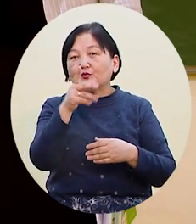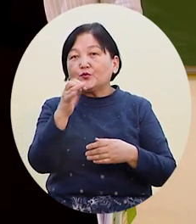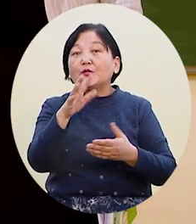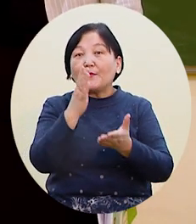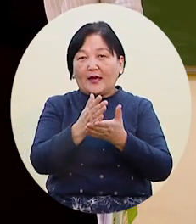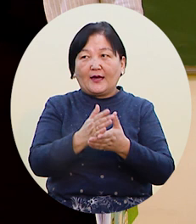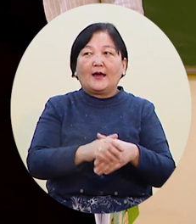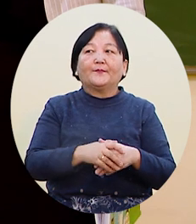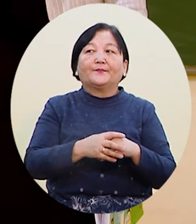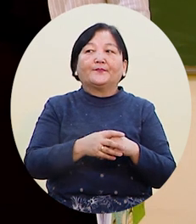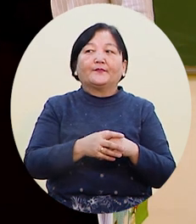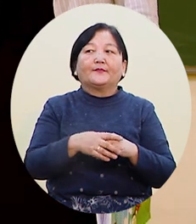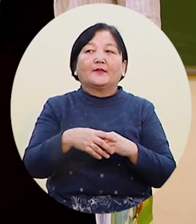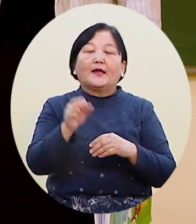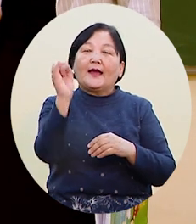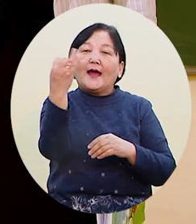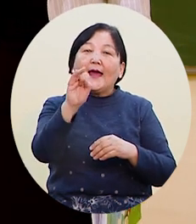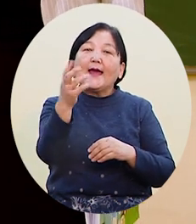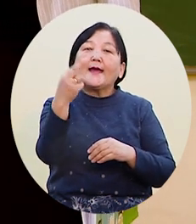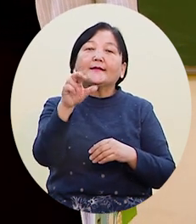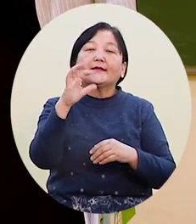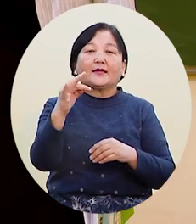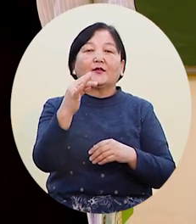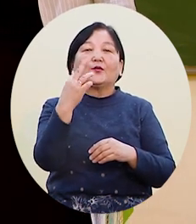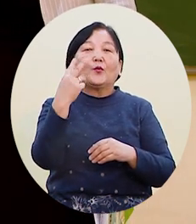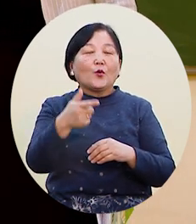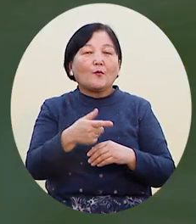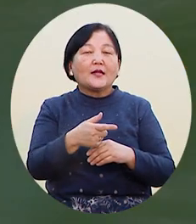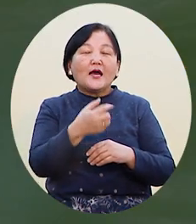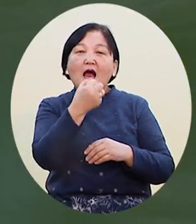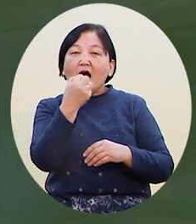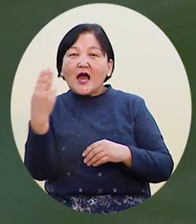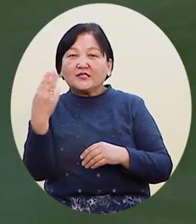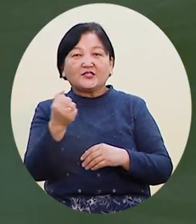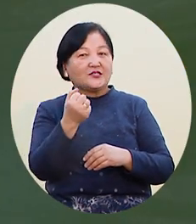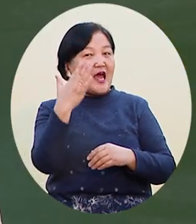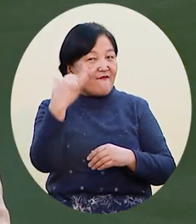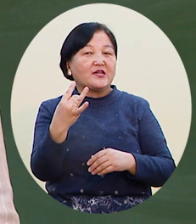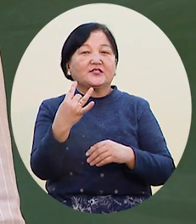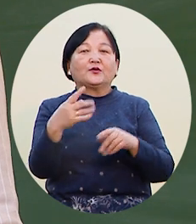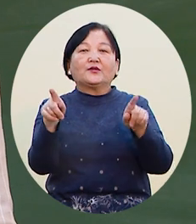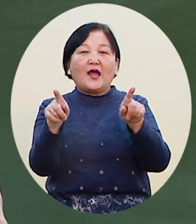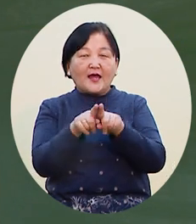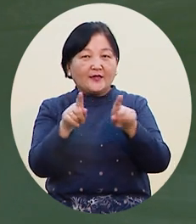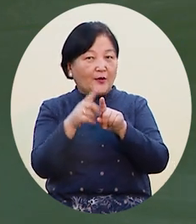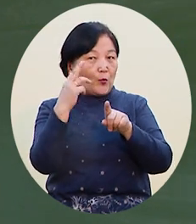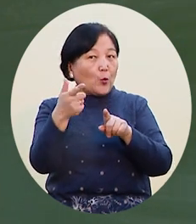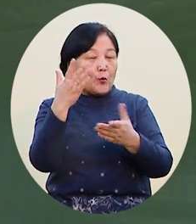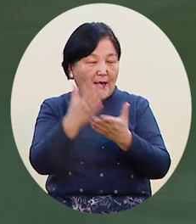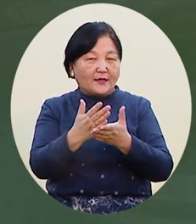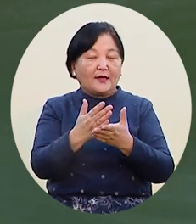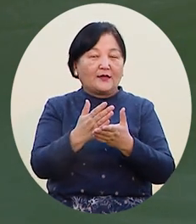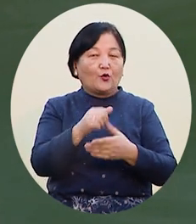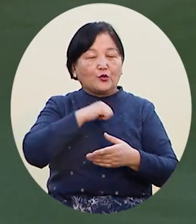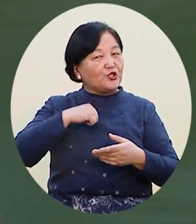адаар муухай замтай гэж ярьдаг. Айдр гэдэг үг нь бол ааш авир догшин зан авиртай гэсэн утгаар нь тэрэглэгдэжээ. За ингээд өөртөө бас